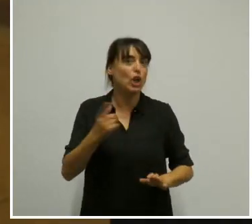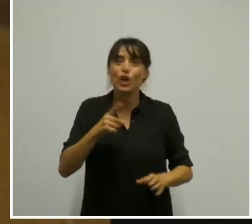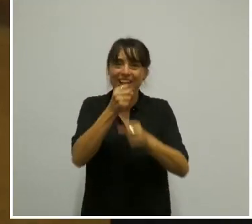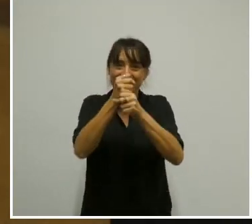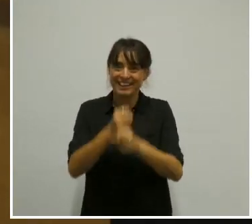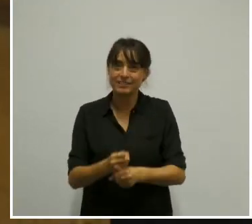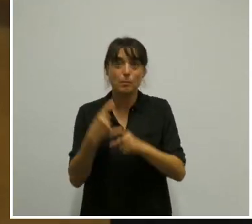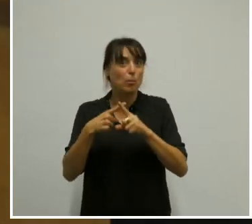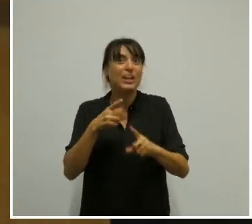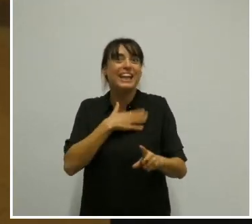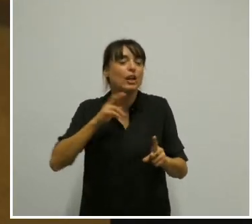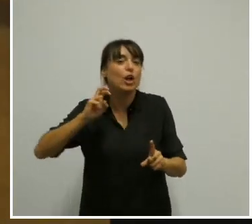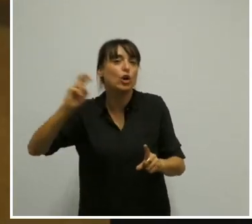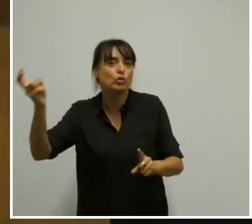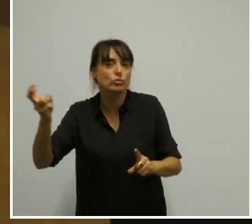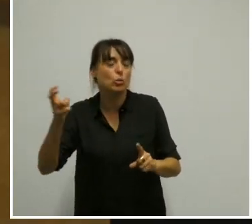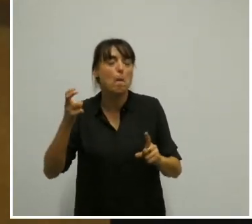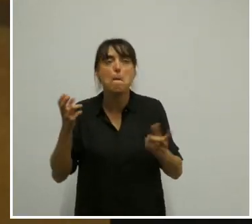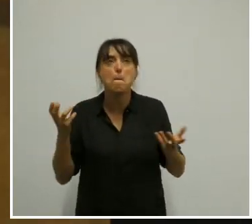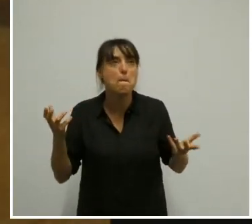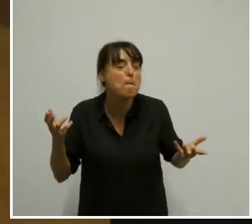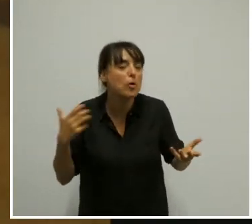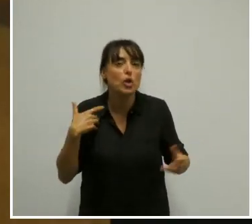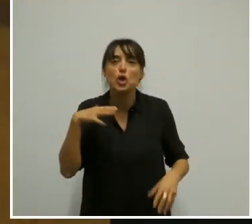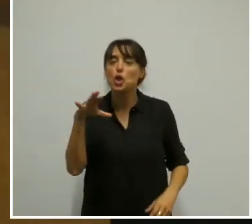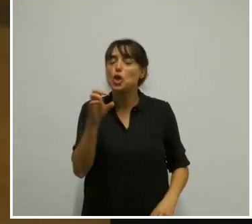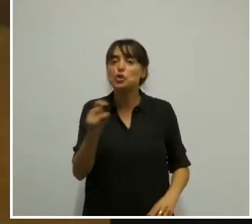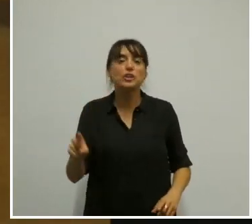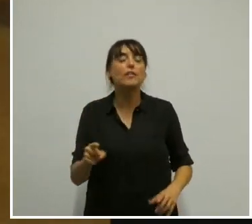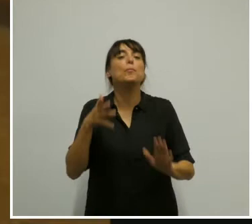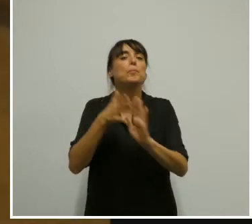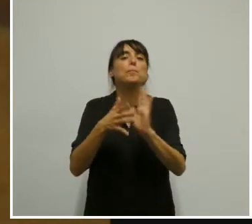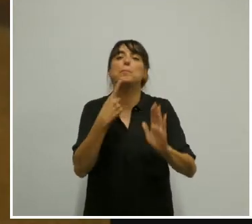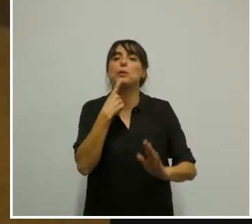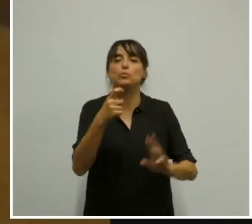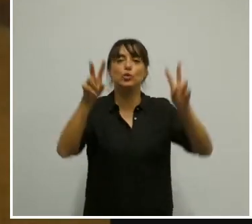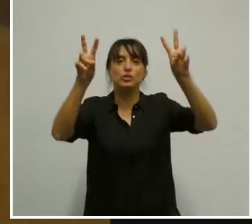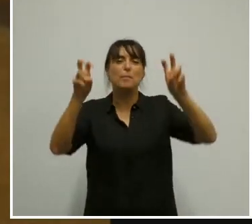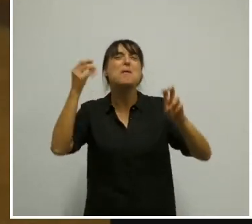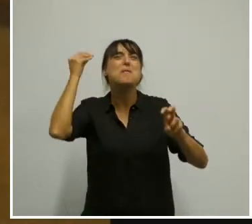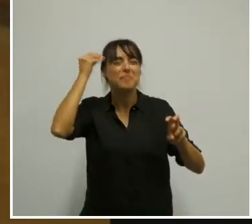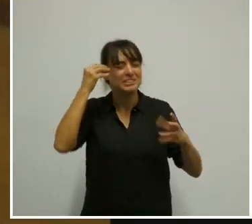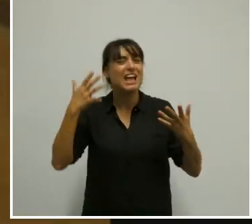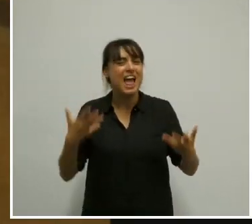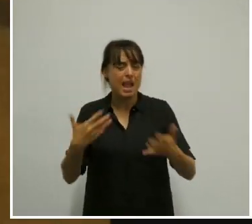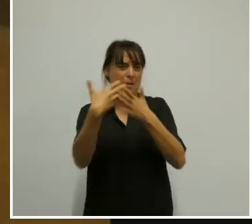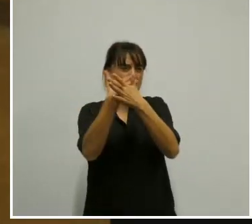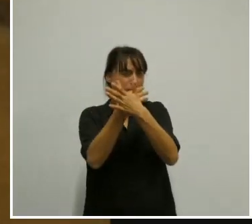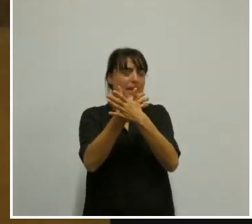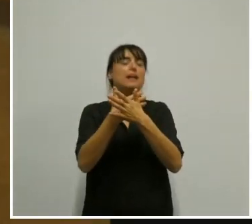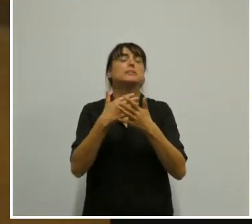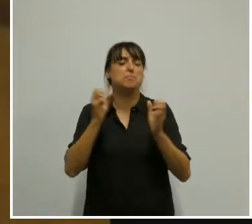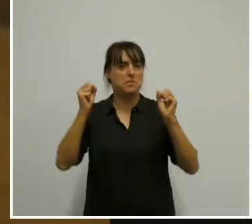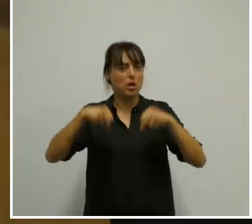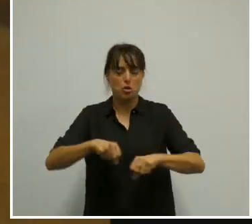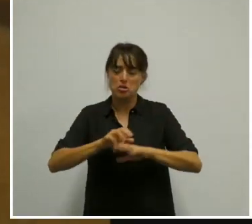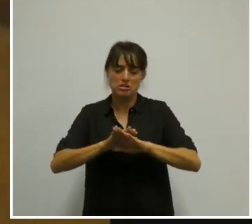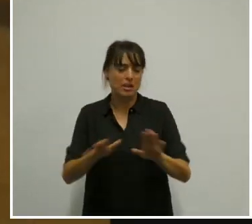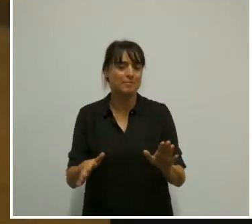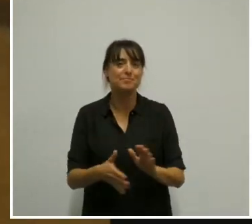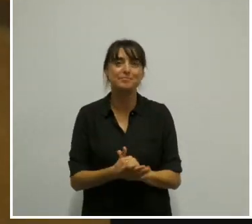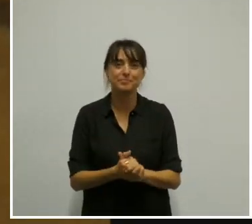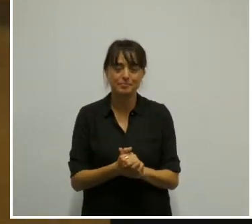principi de tot aquest tema, ja. Que encara no estava tan, diguem-ne, apamat tot. Però ara, si m'ho confirmeu que funciona d'aquesta manera, clar, ja està. El primer